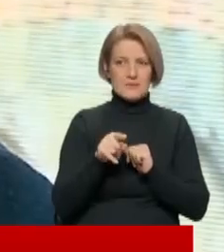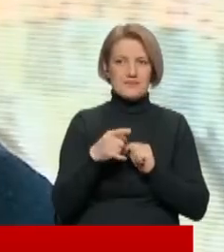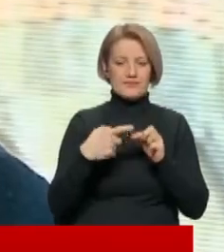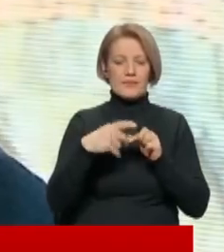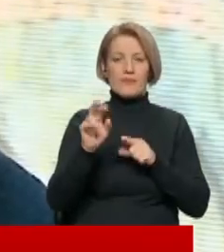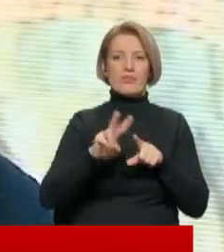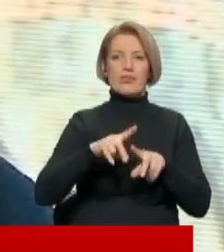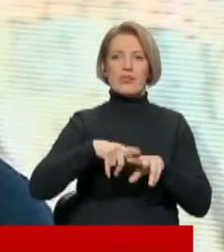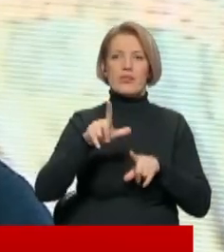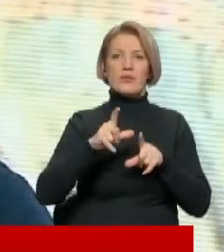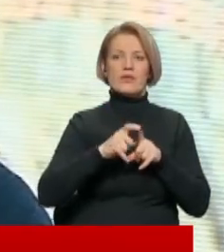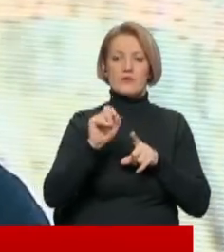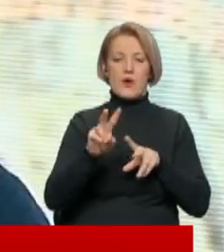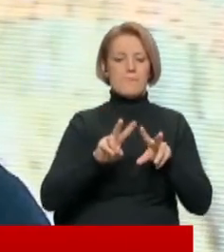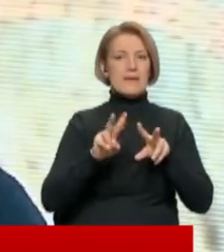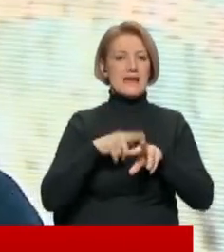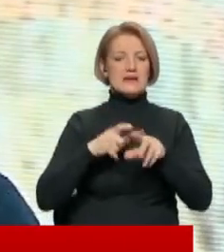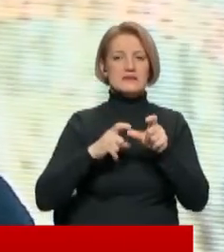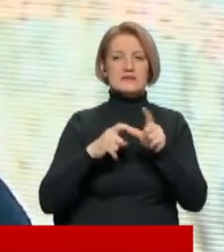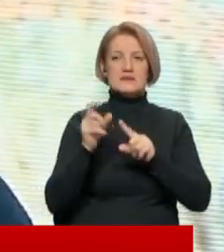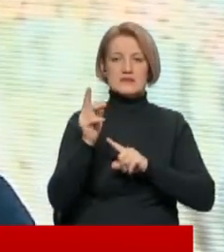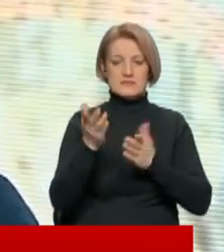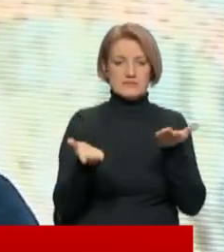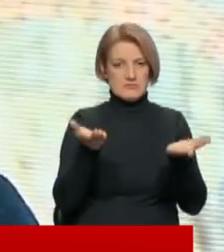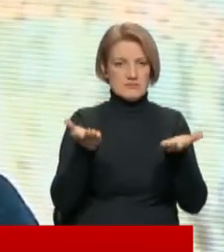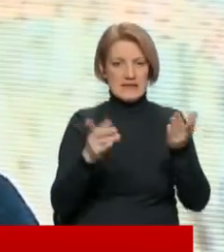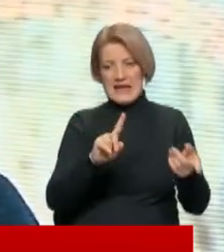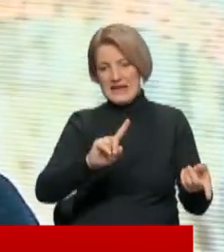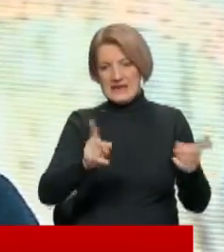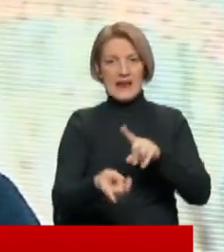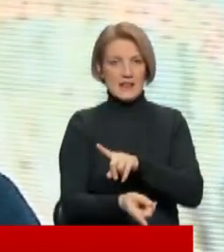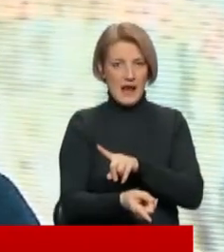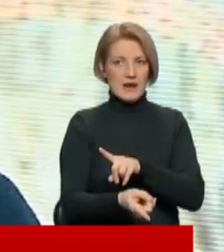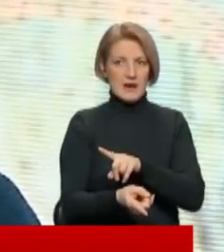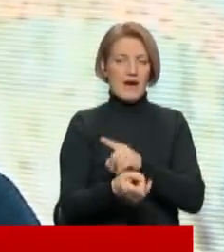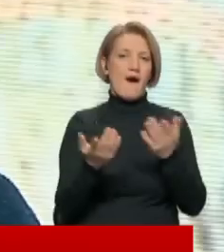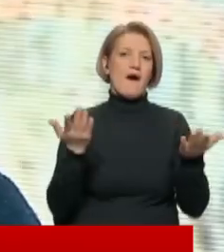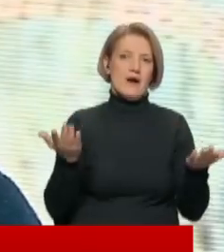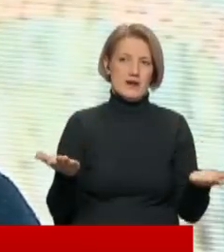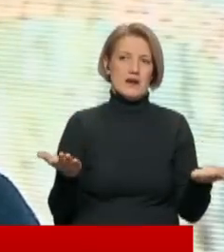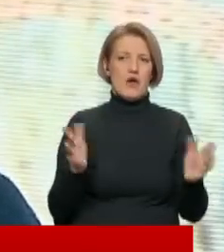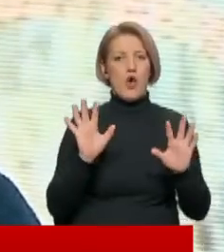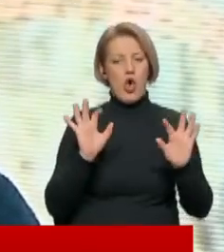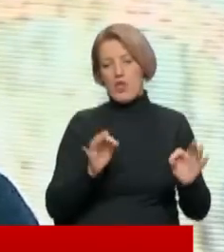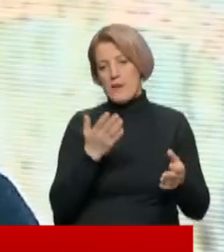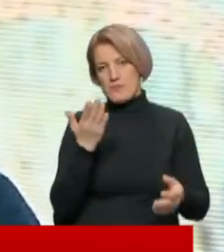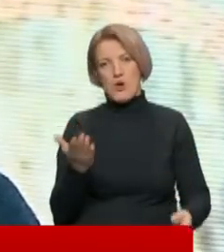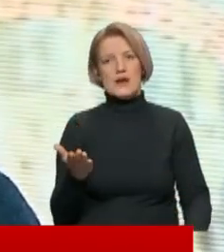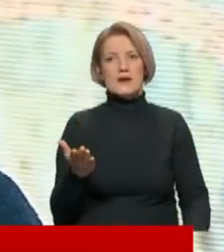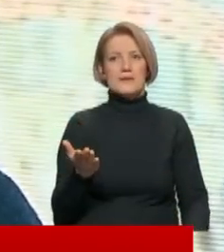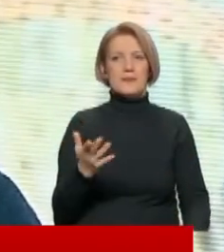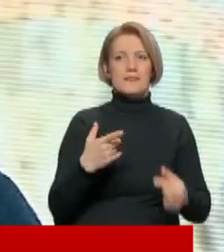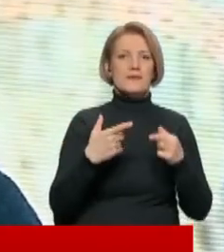Ronaldo ile Messi'yi kıyaslamak yerine artık öyle veya böyle